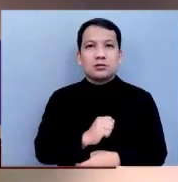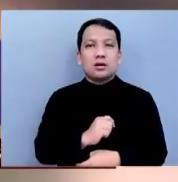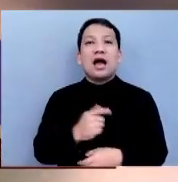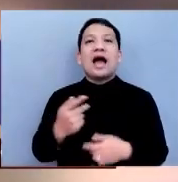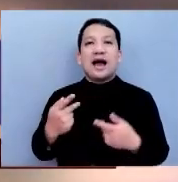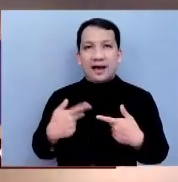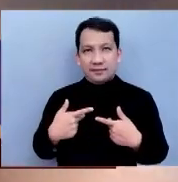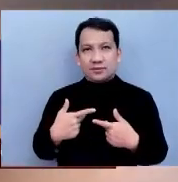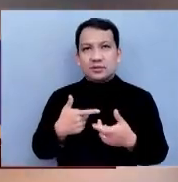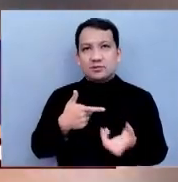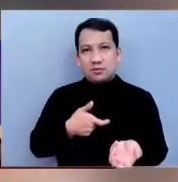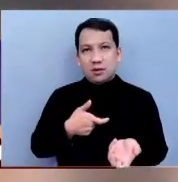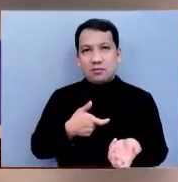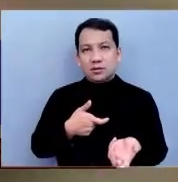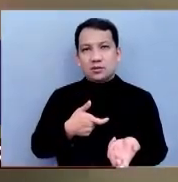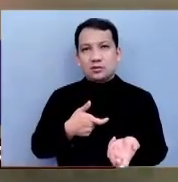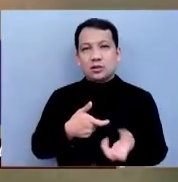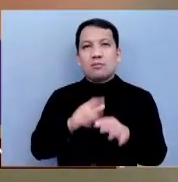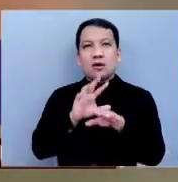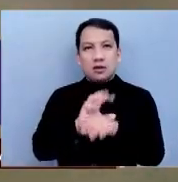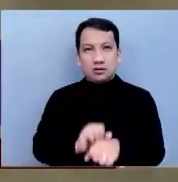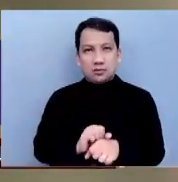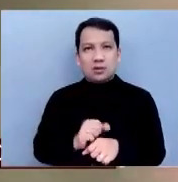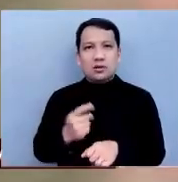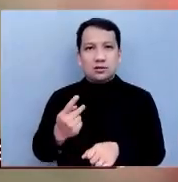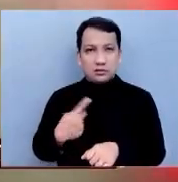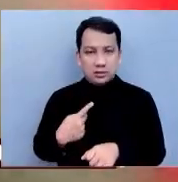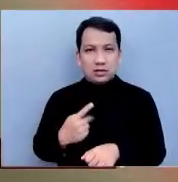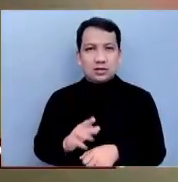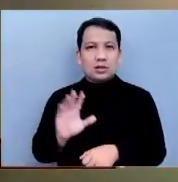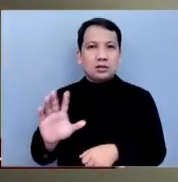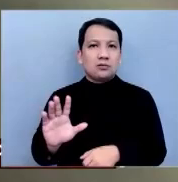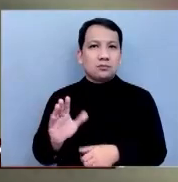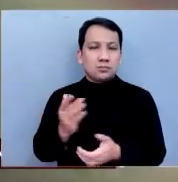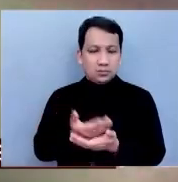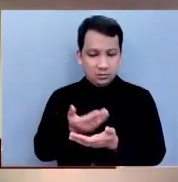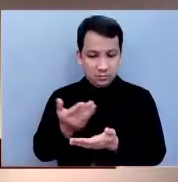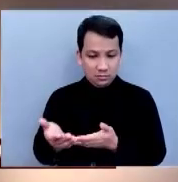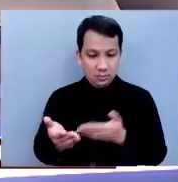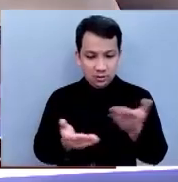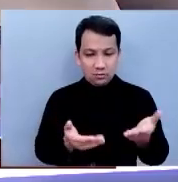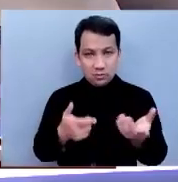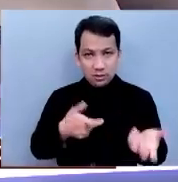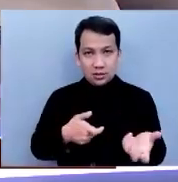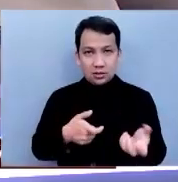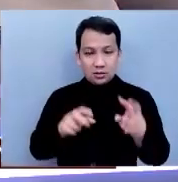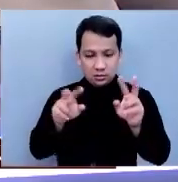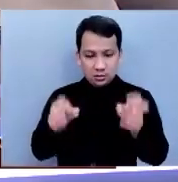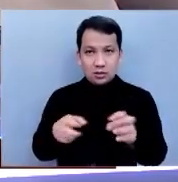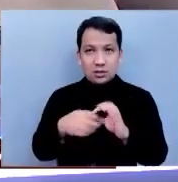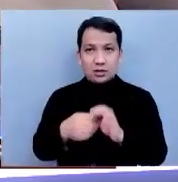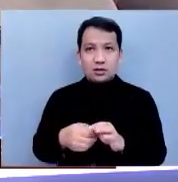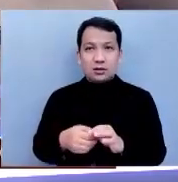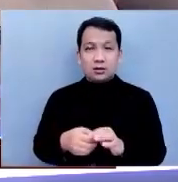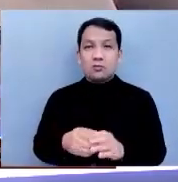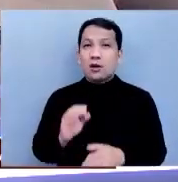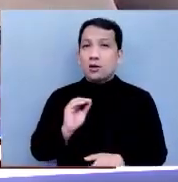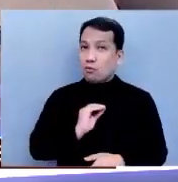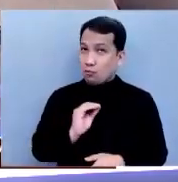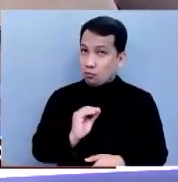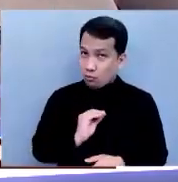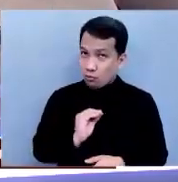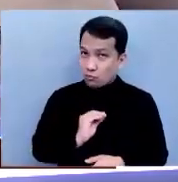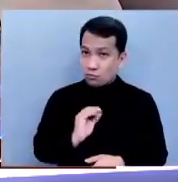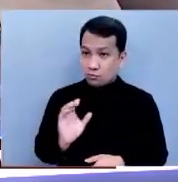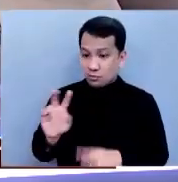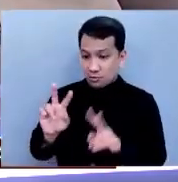ng mga baril dahil hobby niya raw yan. At ito pa, Bok, ha, ang tawag ni Senator Padilla sa kanyang mga baril